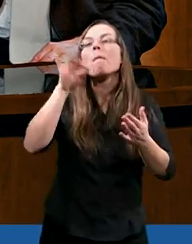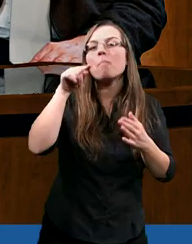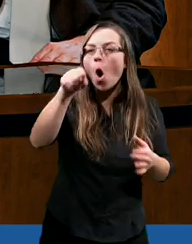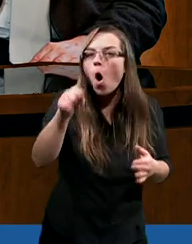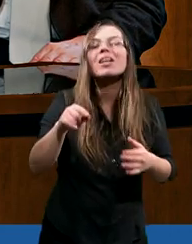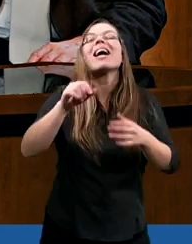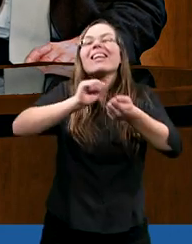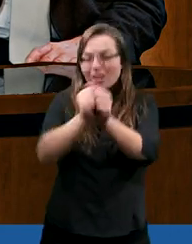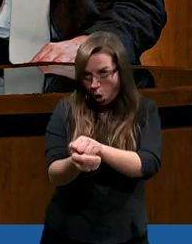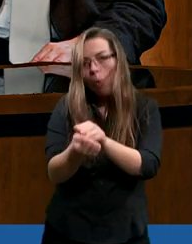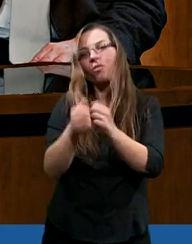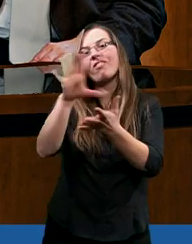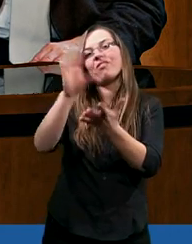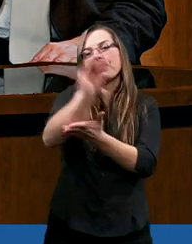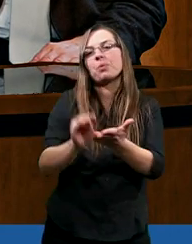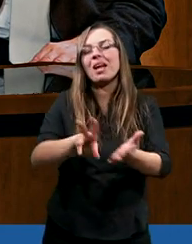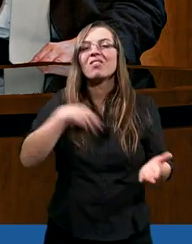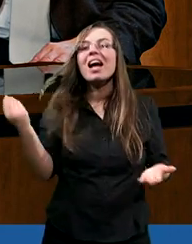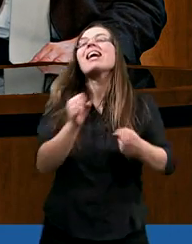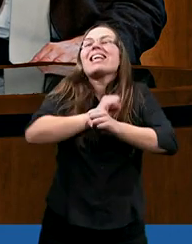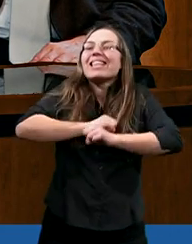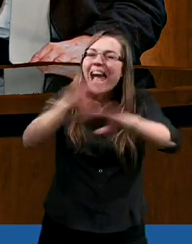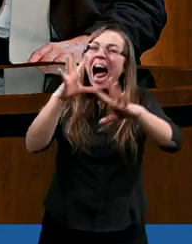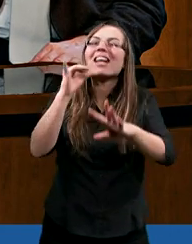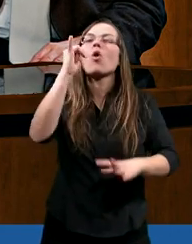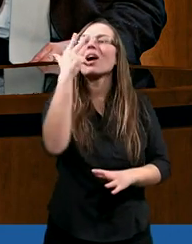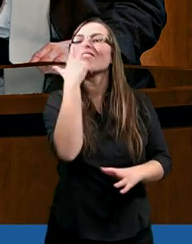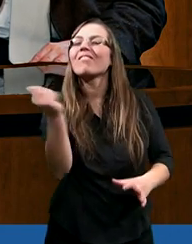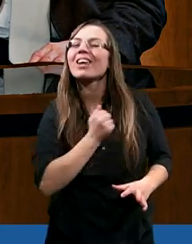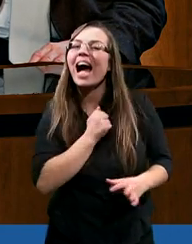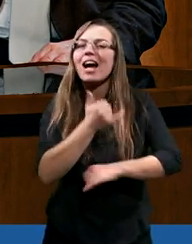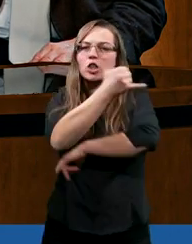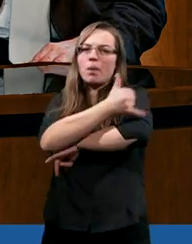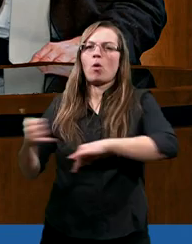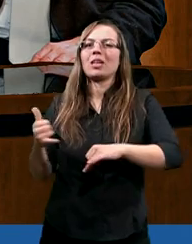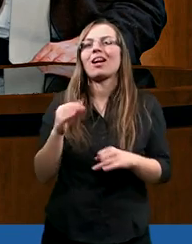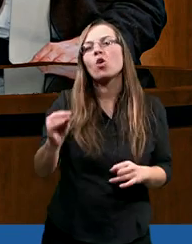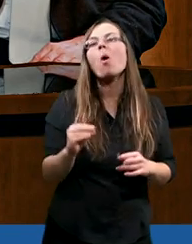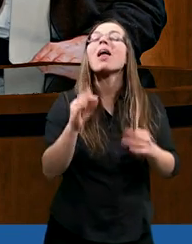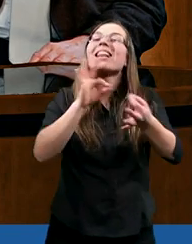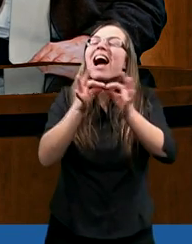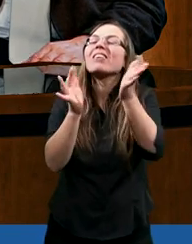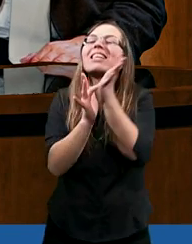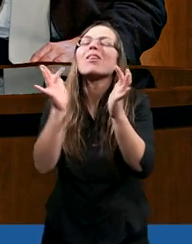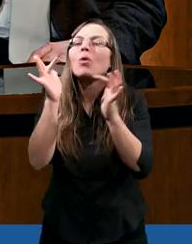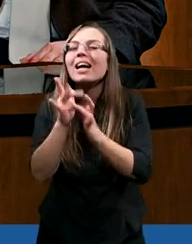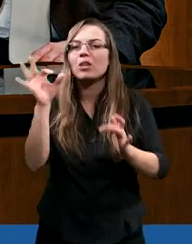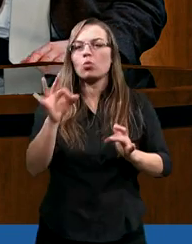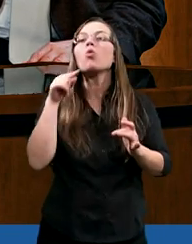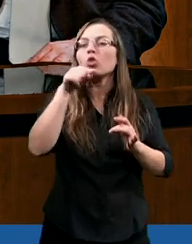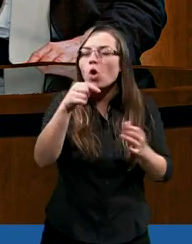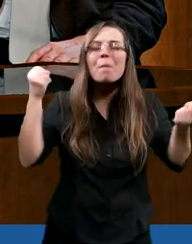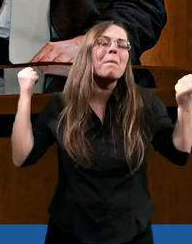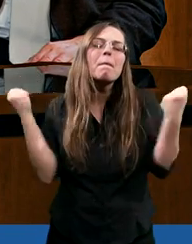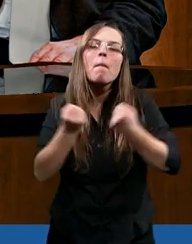one są w Piśmie Świętym, jasno i wyraźnie podkreślone. Nawet Jezus Chrystus to